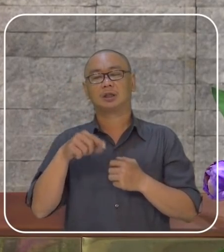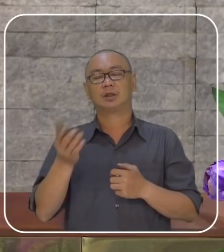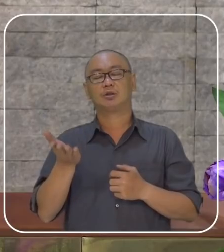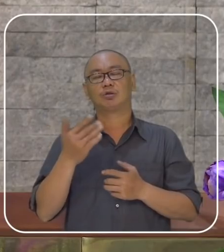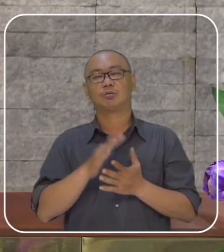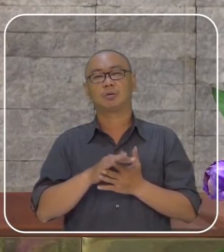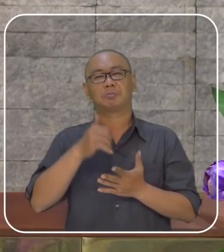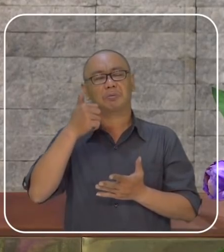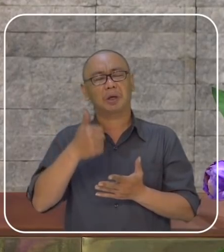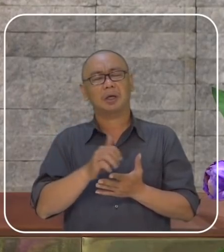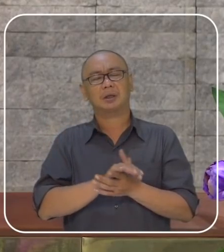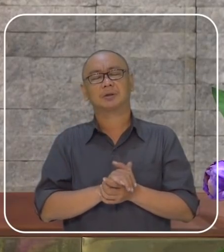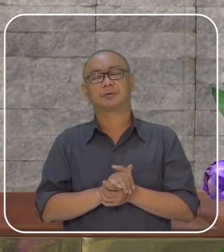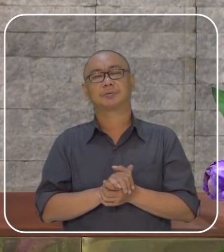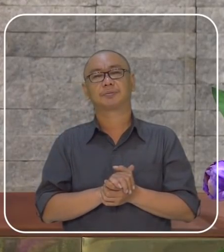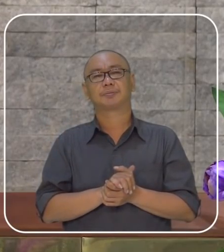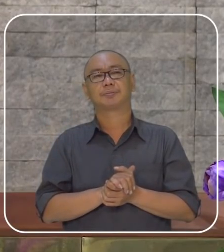yang lebih baik, terutama di dalam